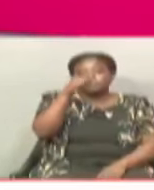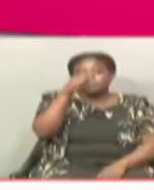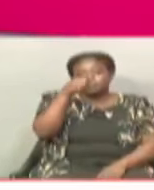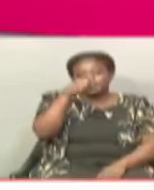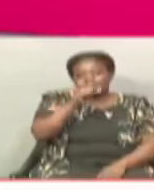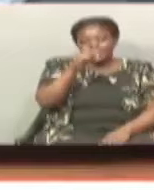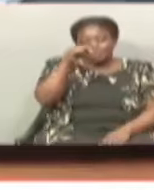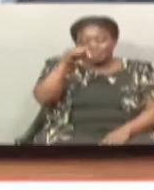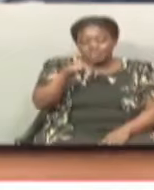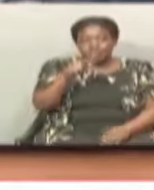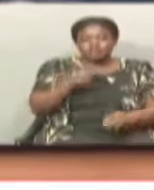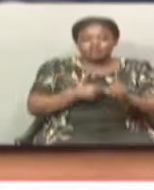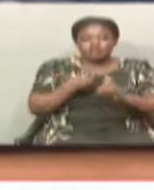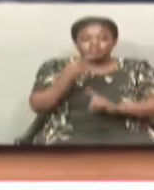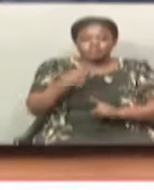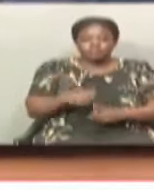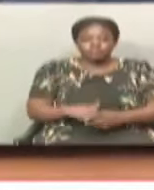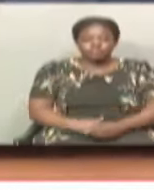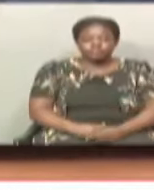Kampala